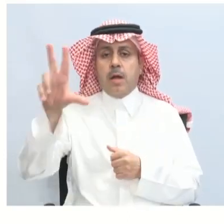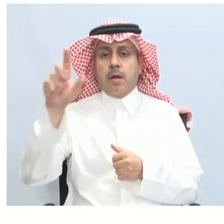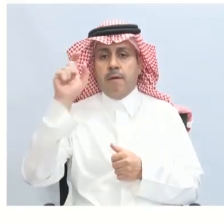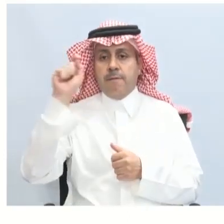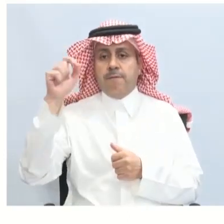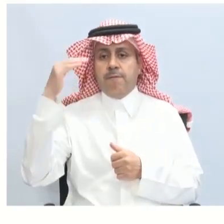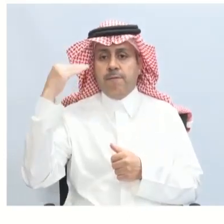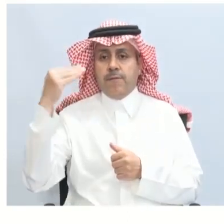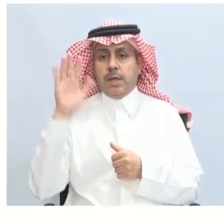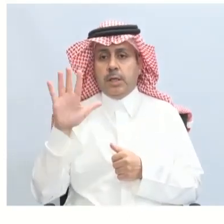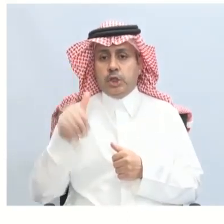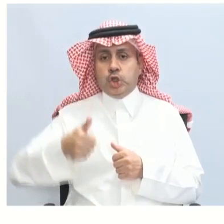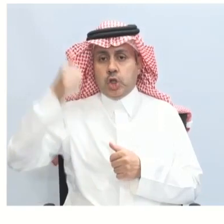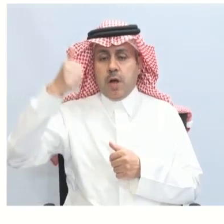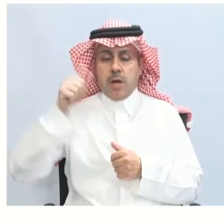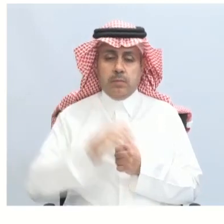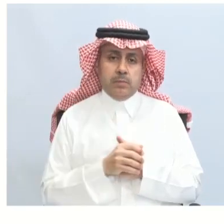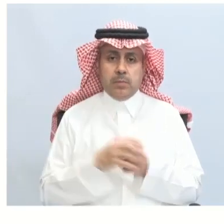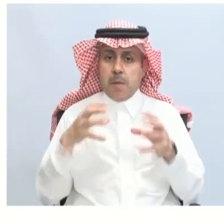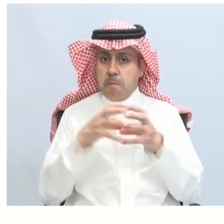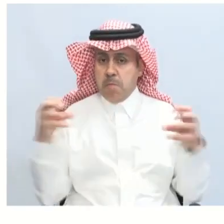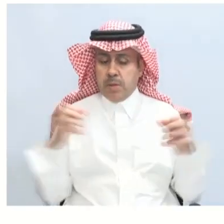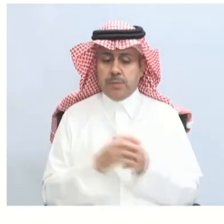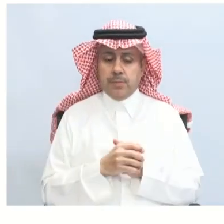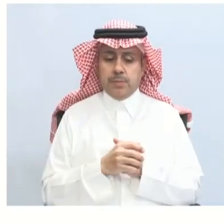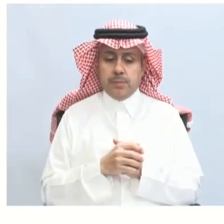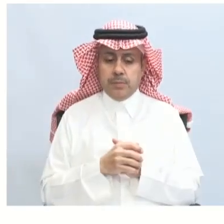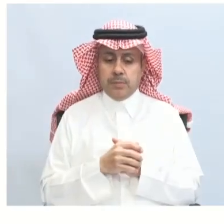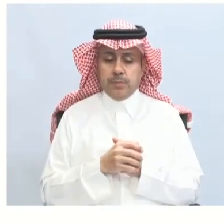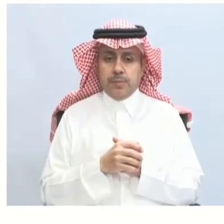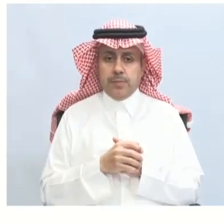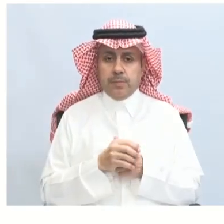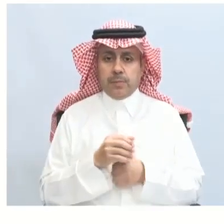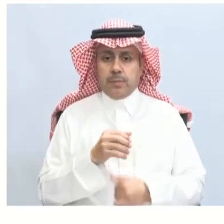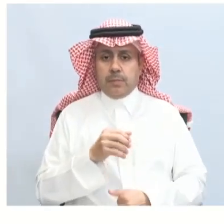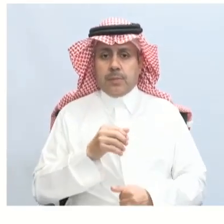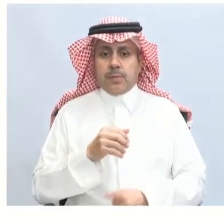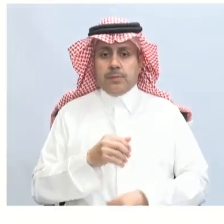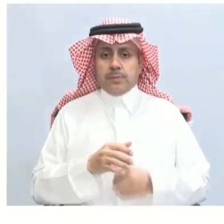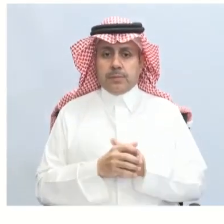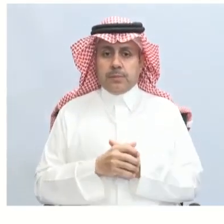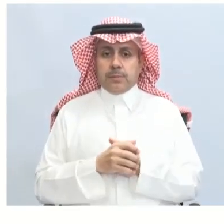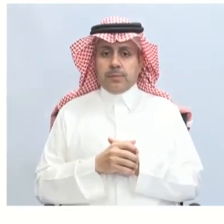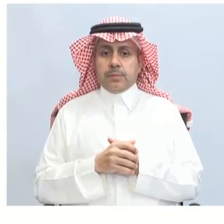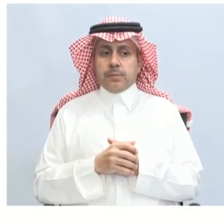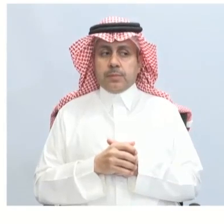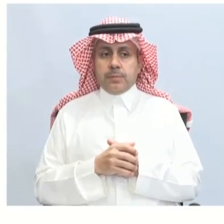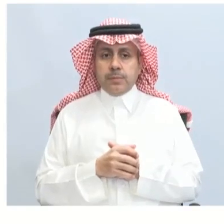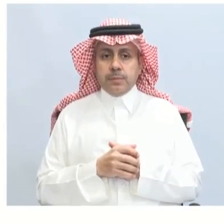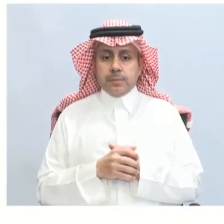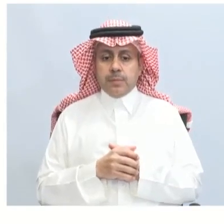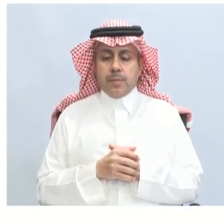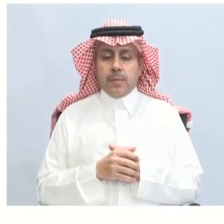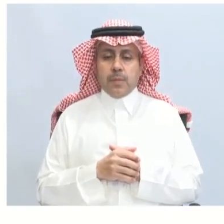ما معنى كلمه الفحشاء كلمه الفحشاء ان الصلاه تنهى عن الفحشاء ما معنى